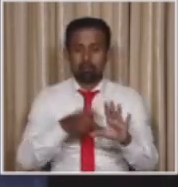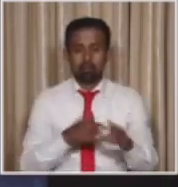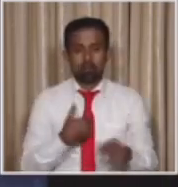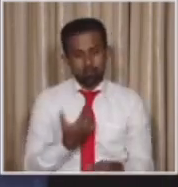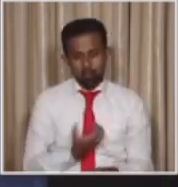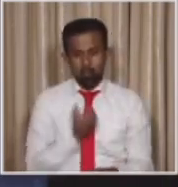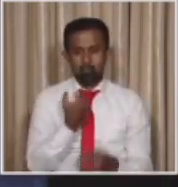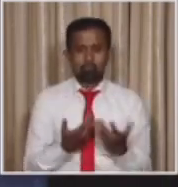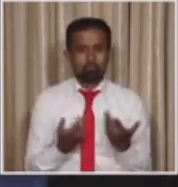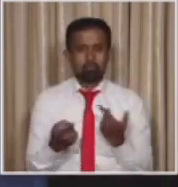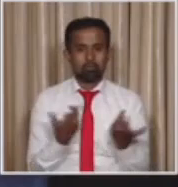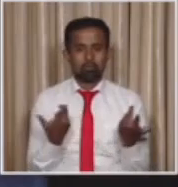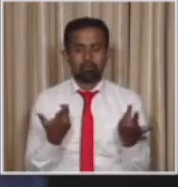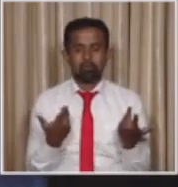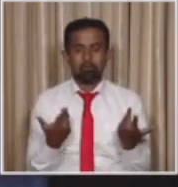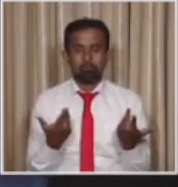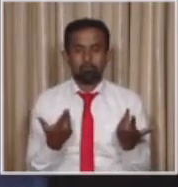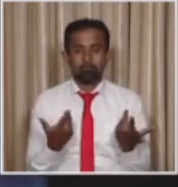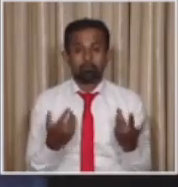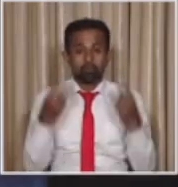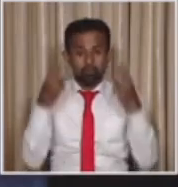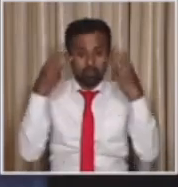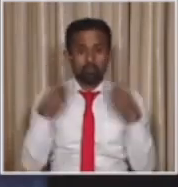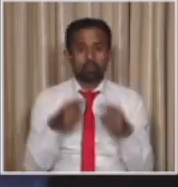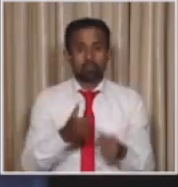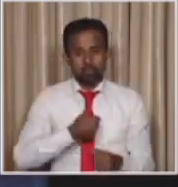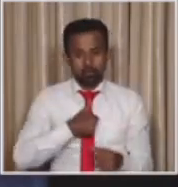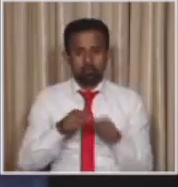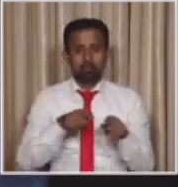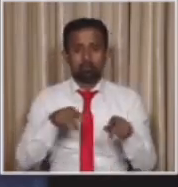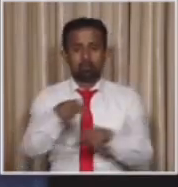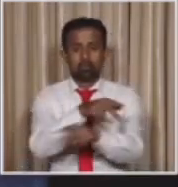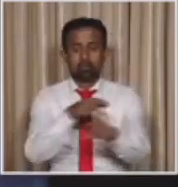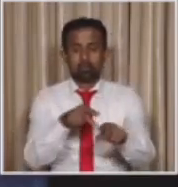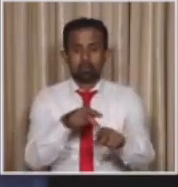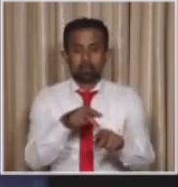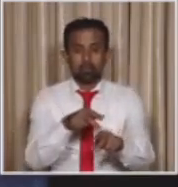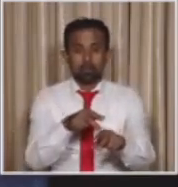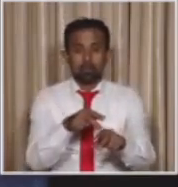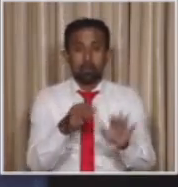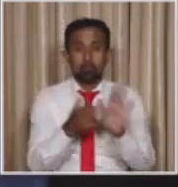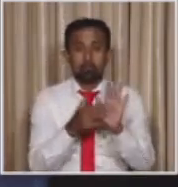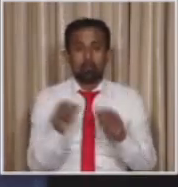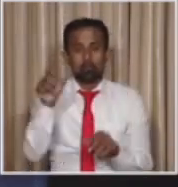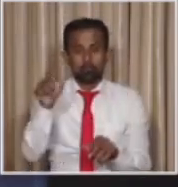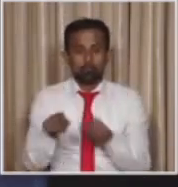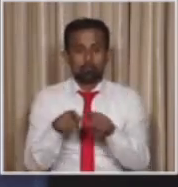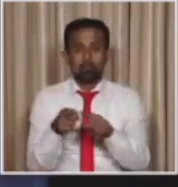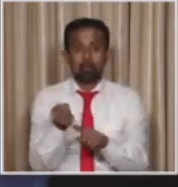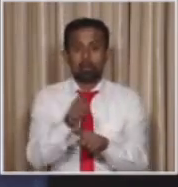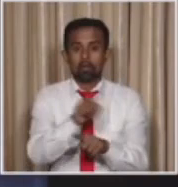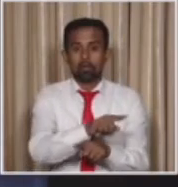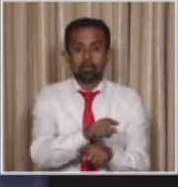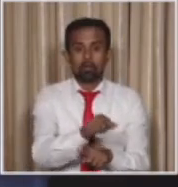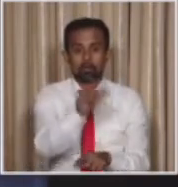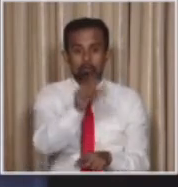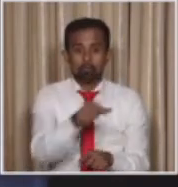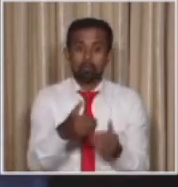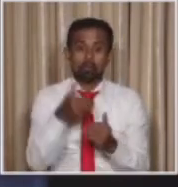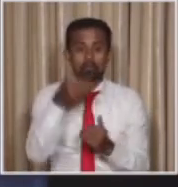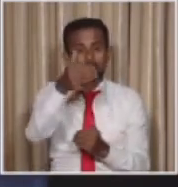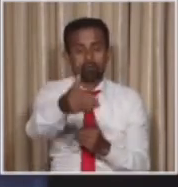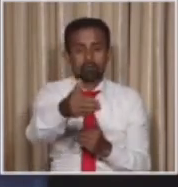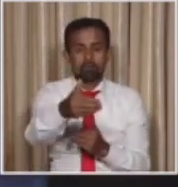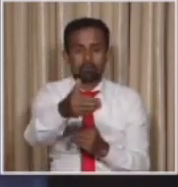ඕන විදියට නෙමෙයි හැසිරෙන්න ගියේ සියතට ඕන විදියට හැසිරුණා ඒ සියත මාවලගේට වෙච්ච දේ උඹට අනිත් දවසේ ඉදිරි දිනක වෙන